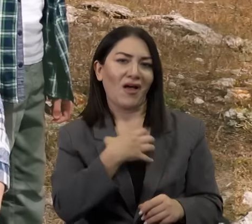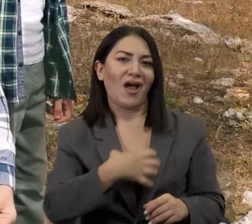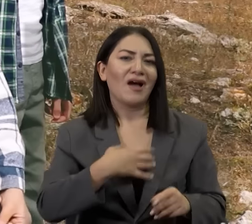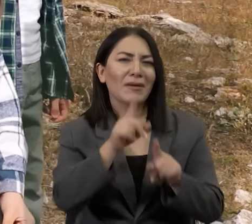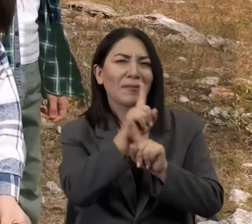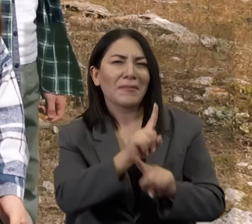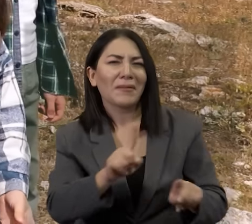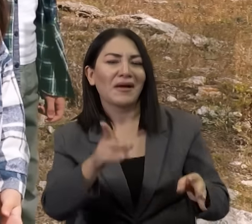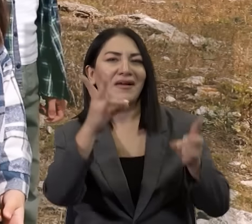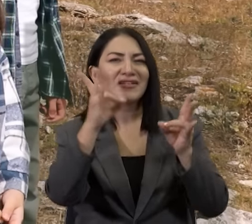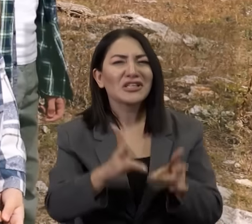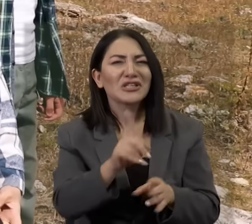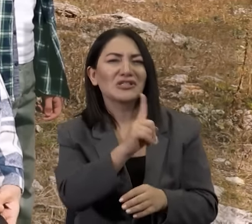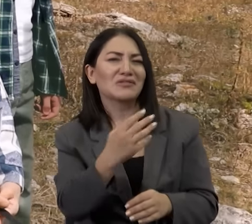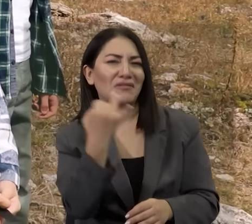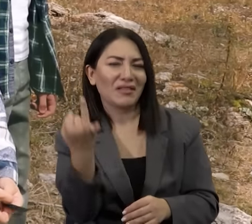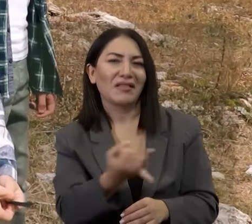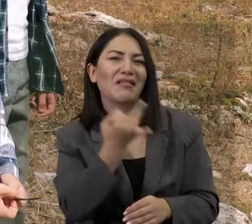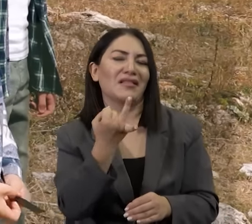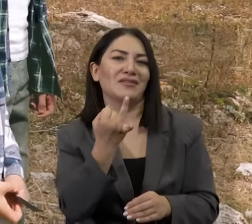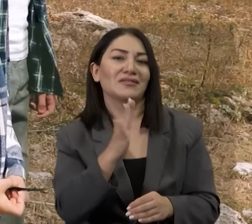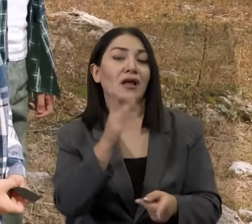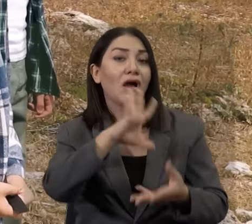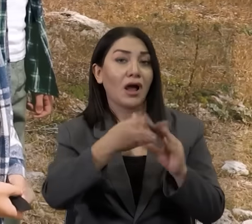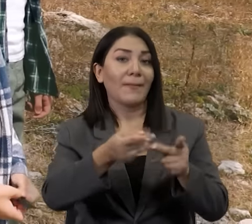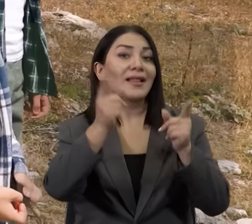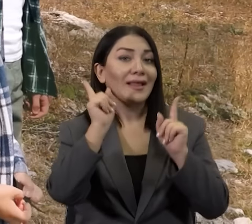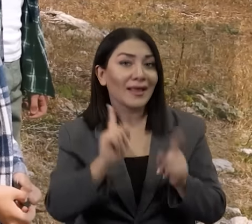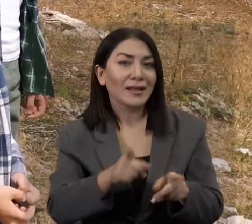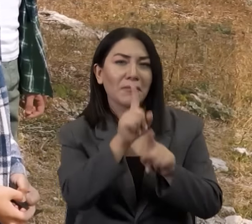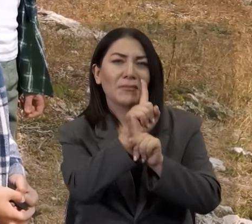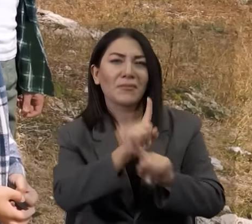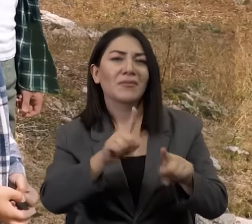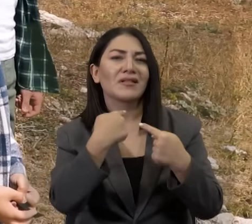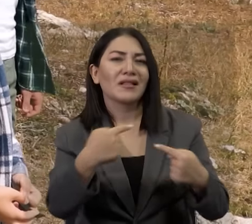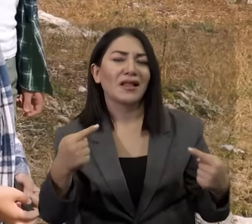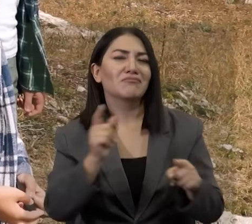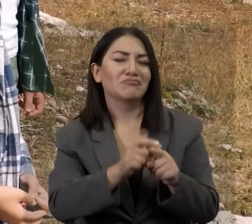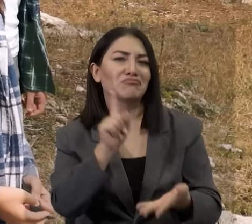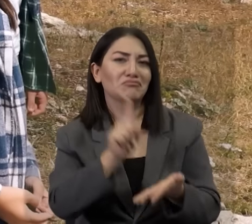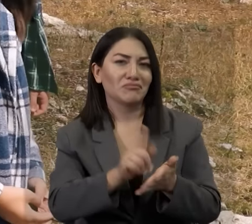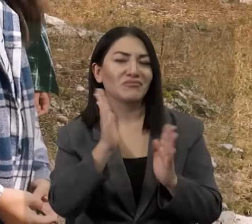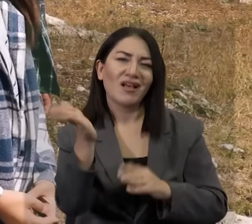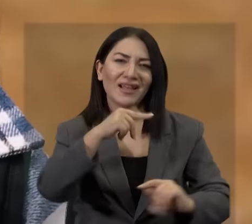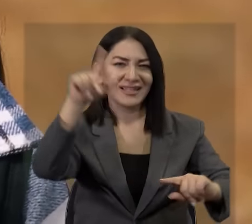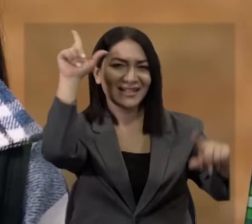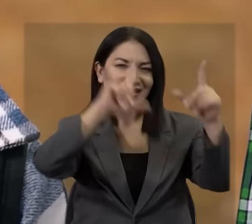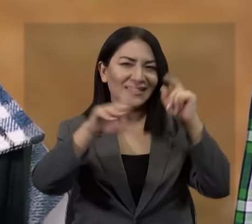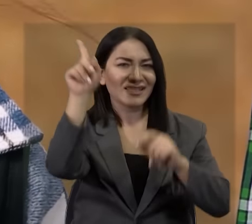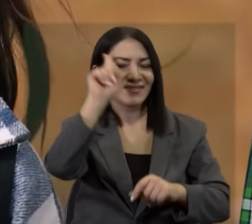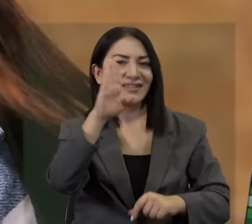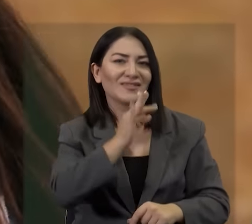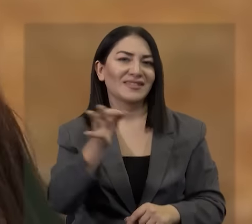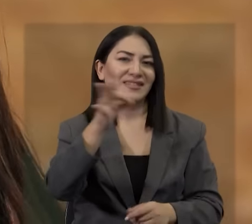Դե կարևոր է արկածներ լինեն, առանց արկածների հետաքրքիր չի։ Դե եթե ես ամեն ինչը իրական ա, այդ արկածների պակասը չի զգացվի։ Երեխեք,